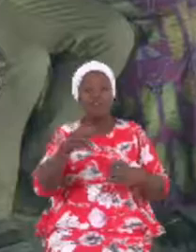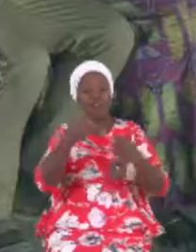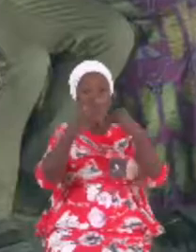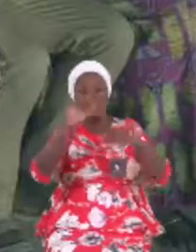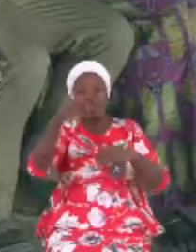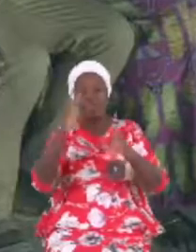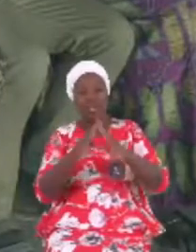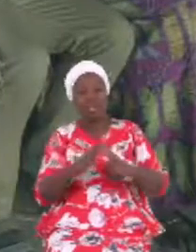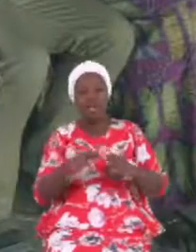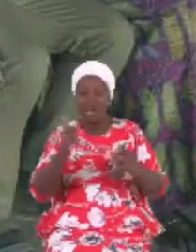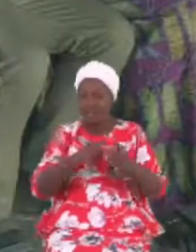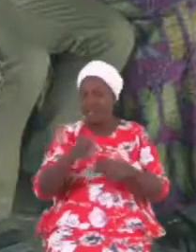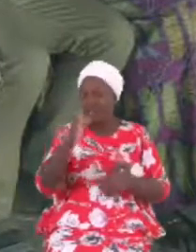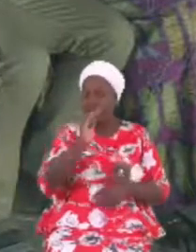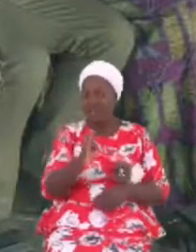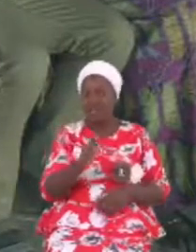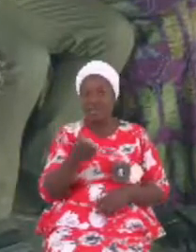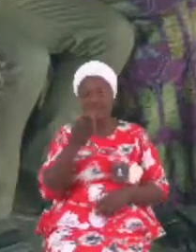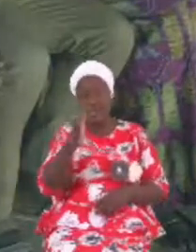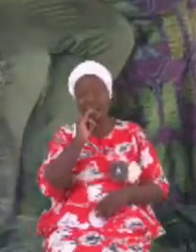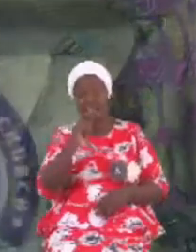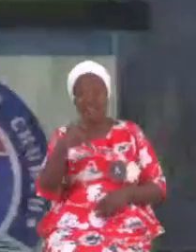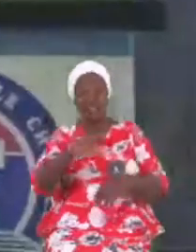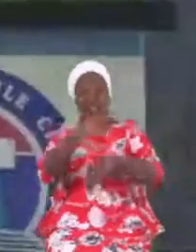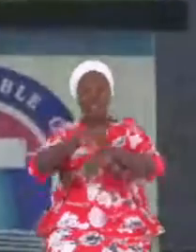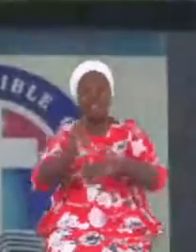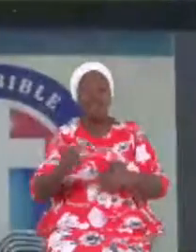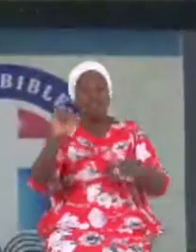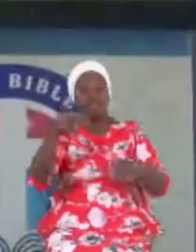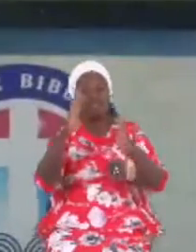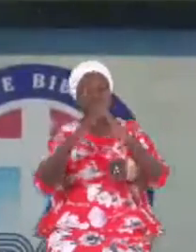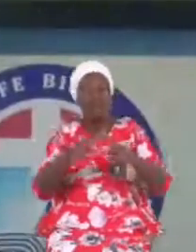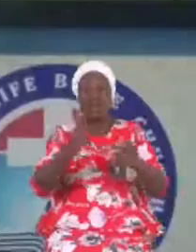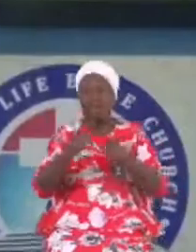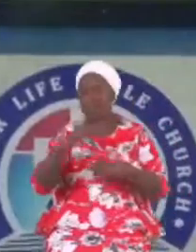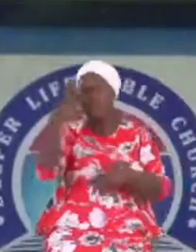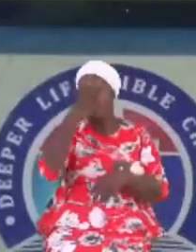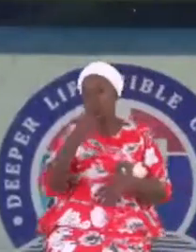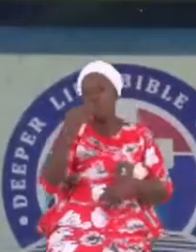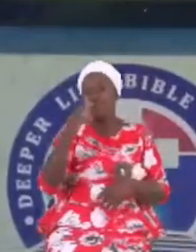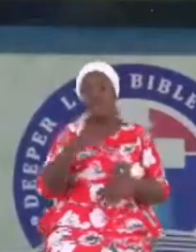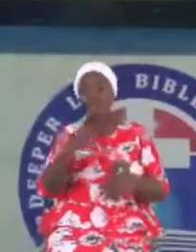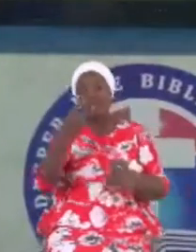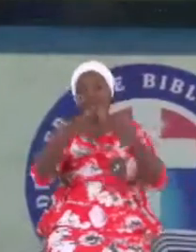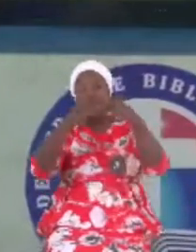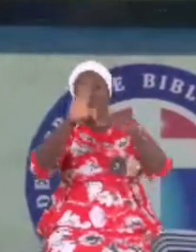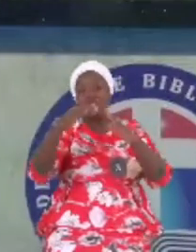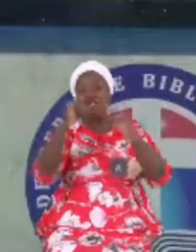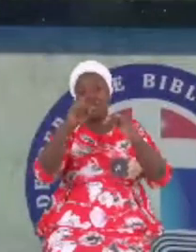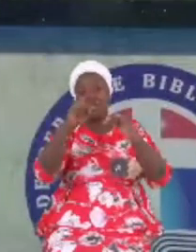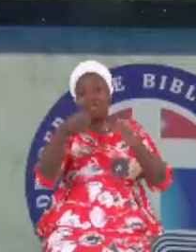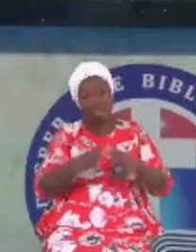la Jérusalem céleste, il y a la Jérusalem terrestre. Et la beauté de la Jérusalem